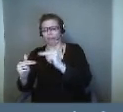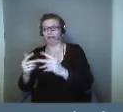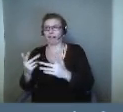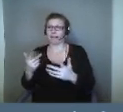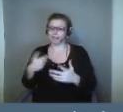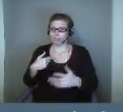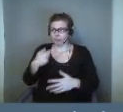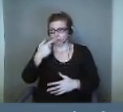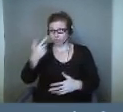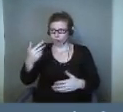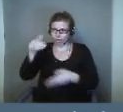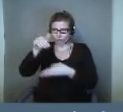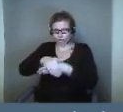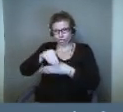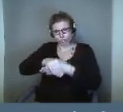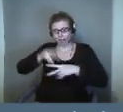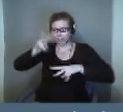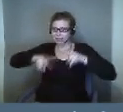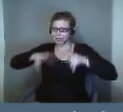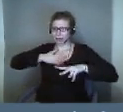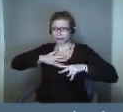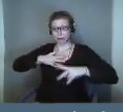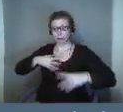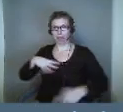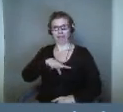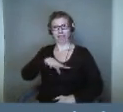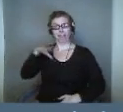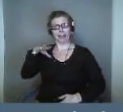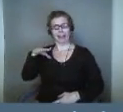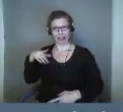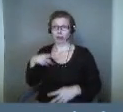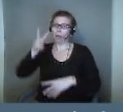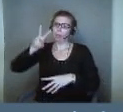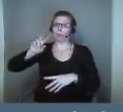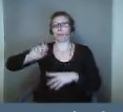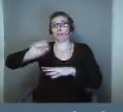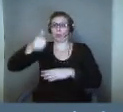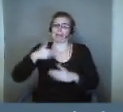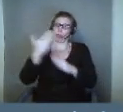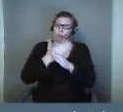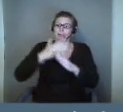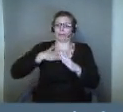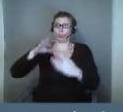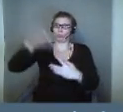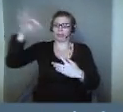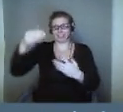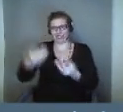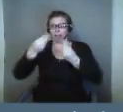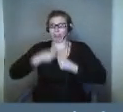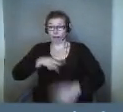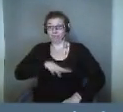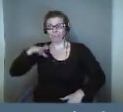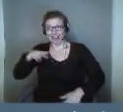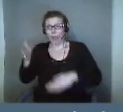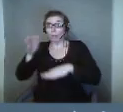honorée et fière ce soir. D'abord, on était déjà très fiers d'être nominés, donc recevoir le trophée, je ne vous dis pas la fête que ça va être dans